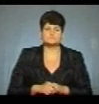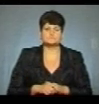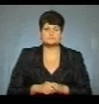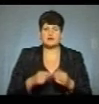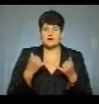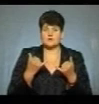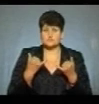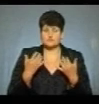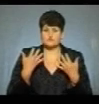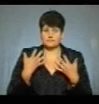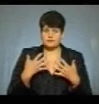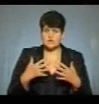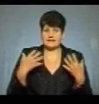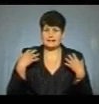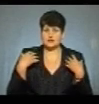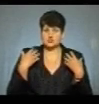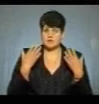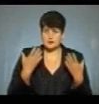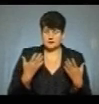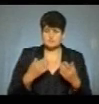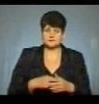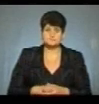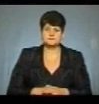а сьогодні вже начальник поліції.